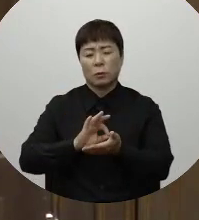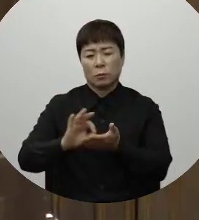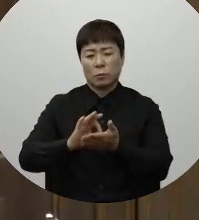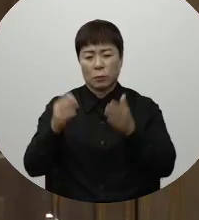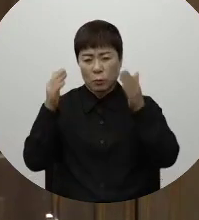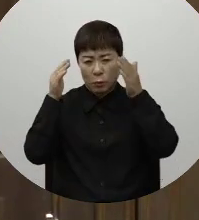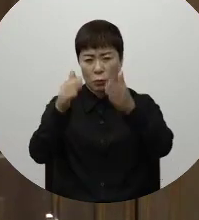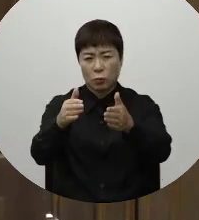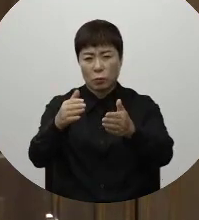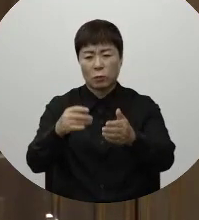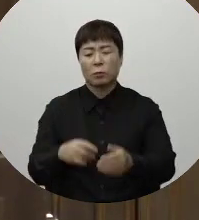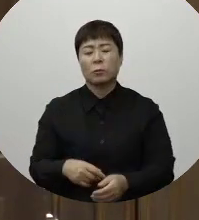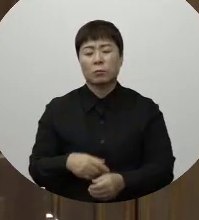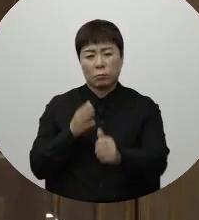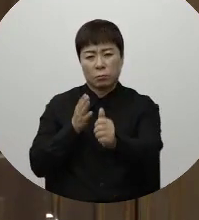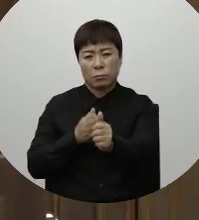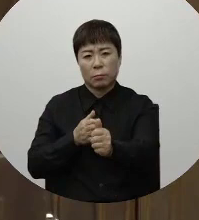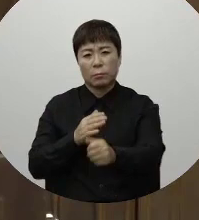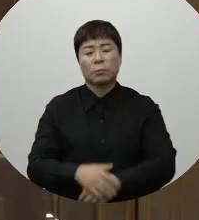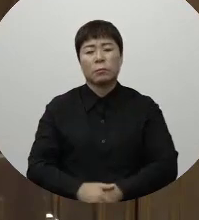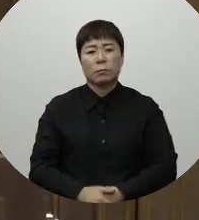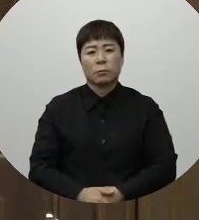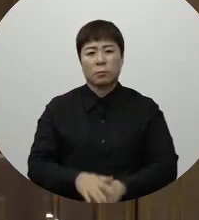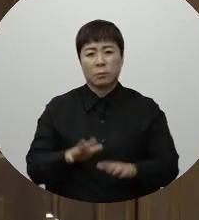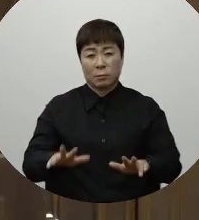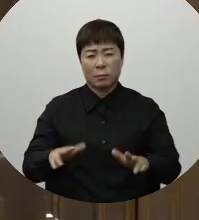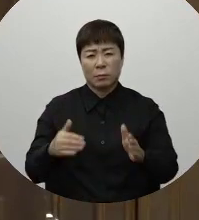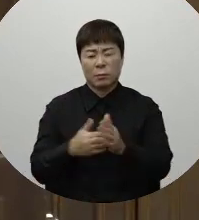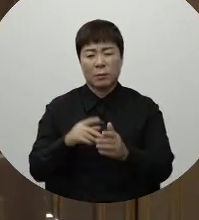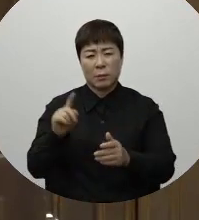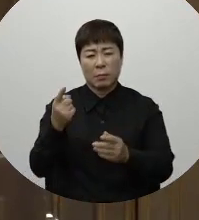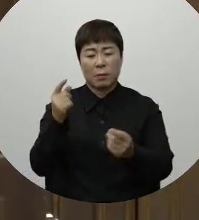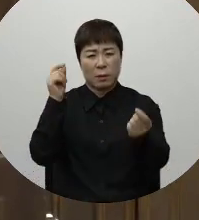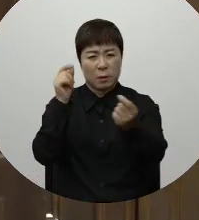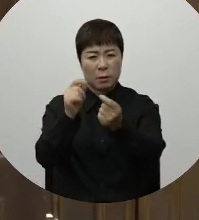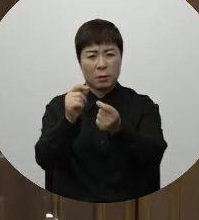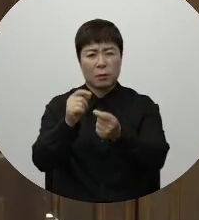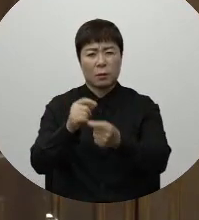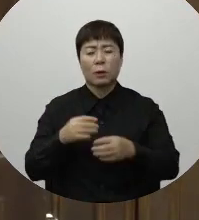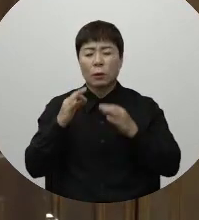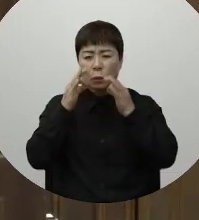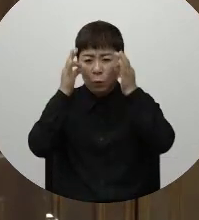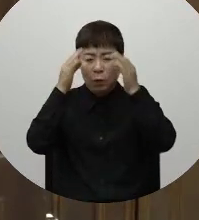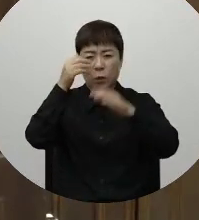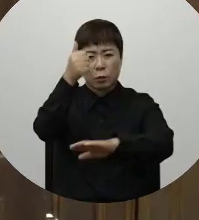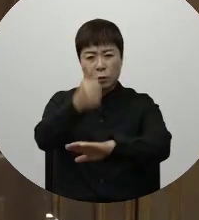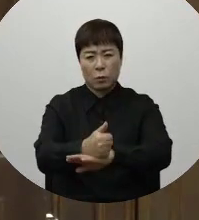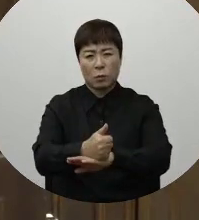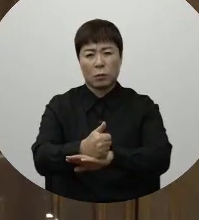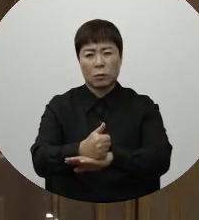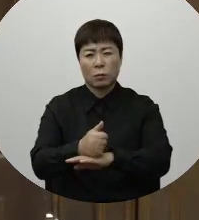것을 당부드리면서 현재까지의 병원 유치를 위한 노력의 결과물과